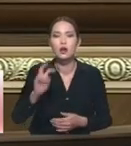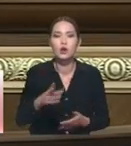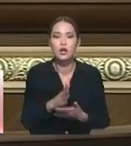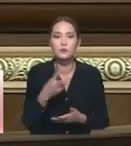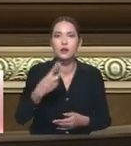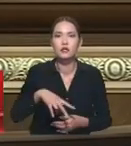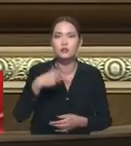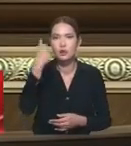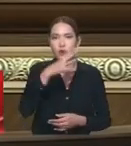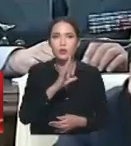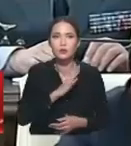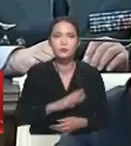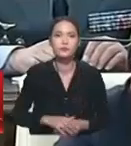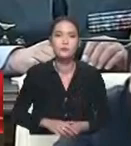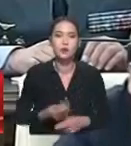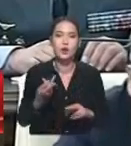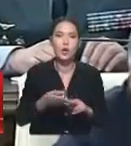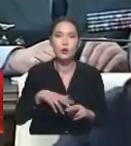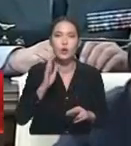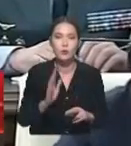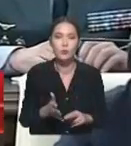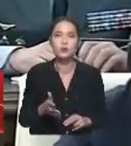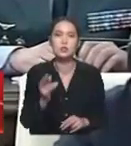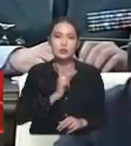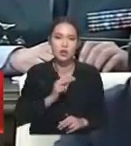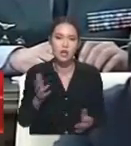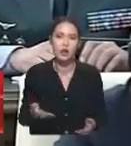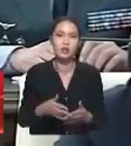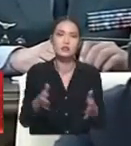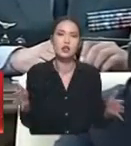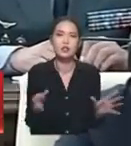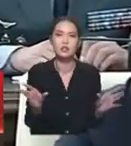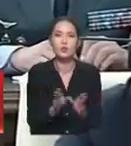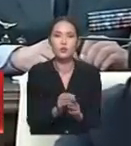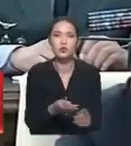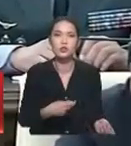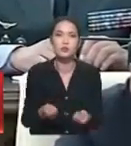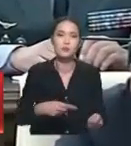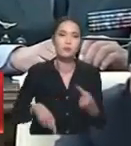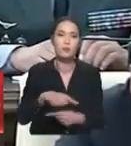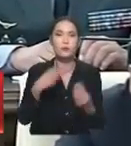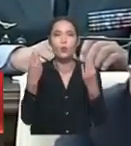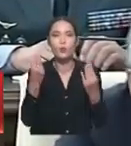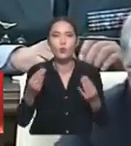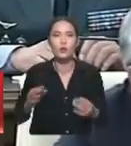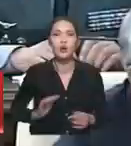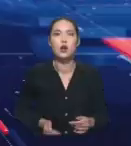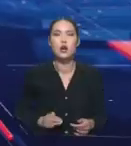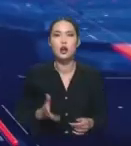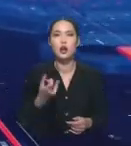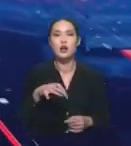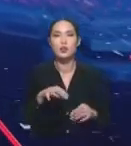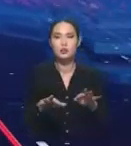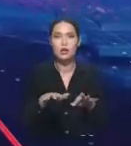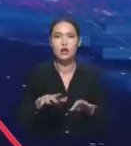году. Этому будет содействовать открытие совместных предприятий с крупными зарубежными IT-компаниями. По